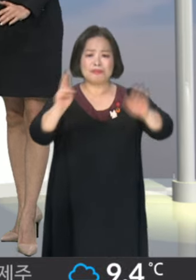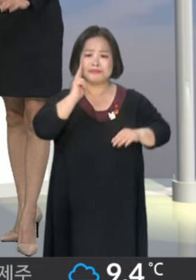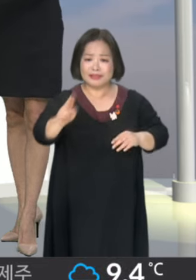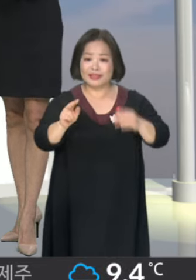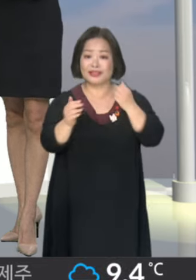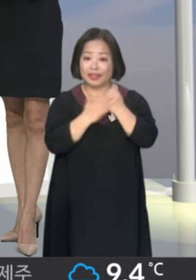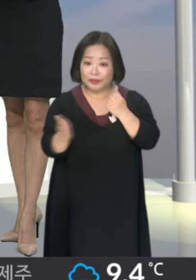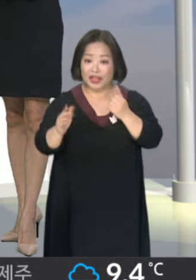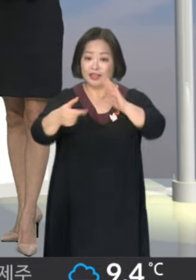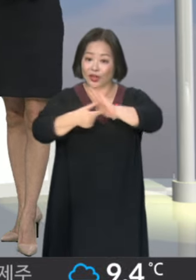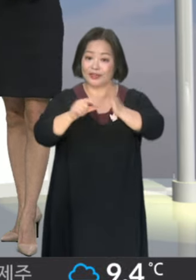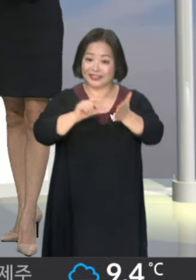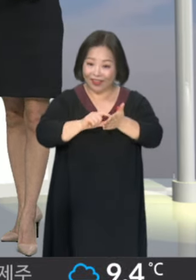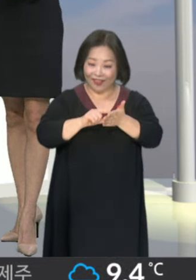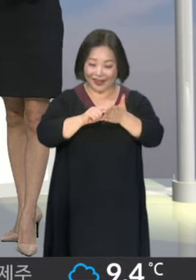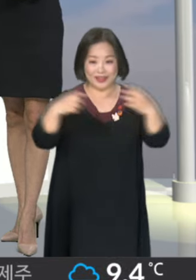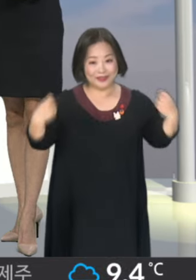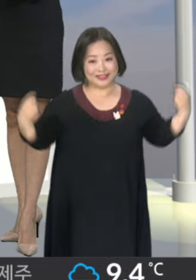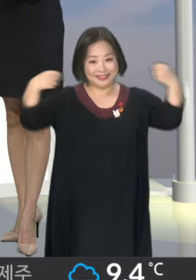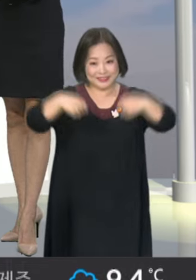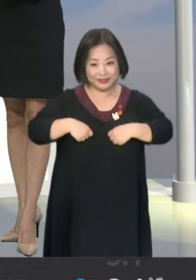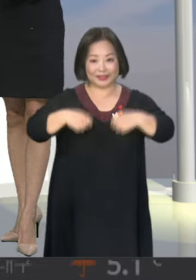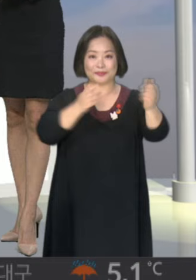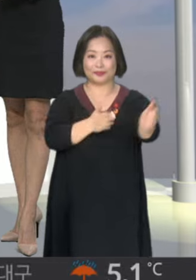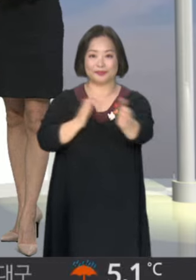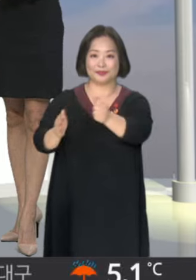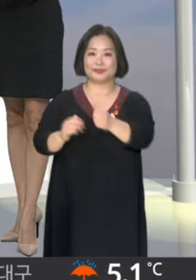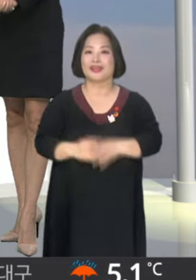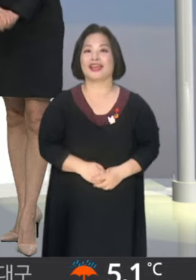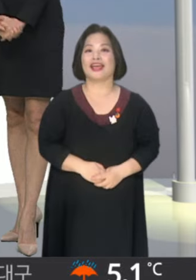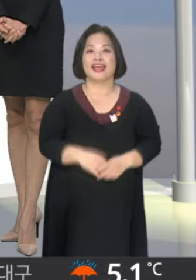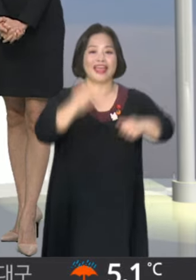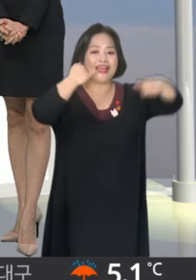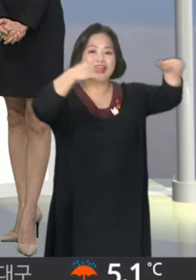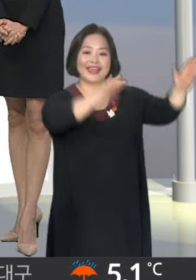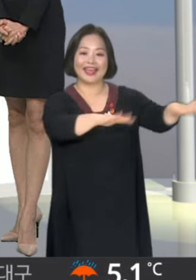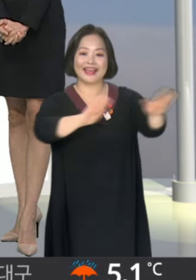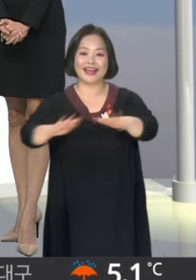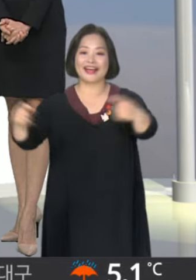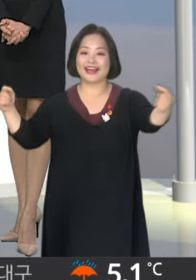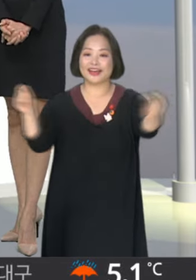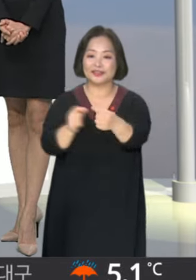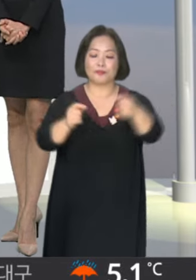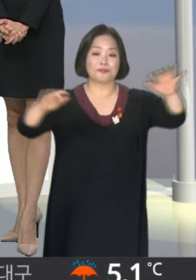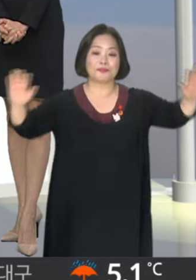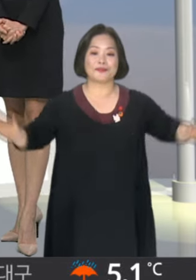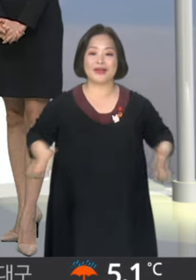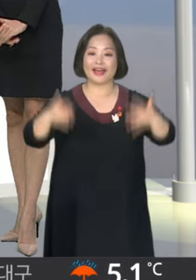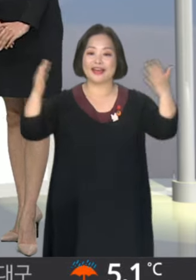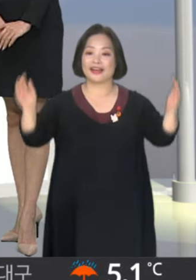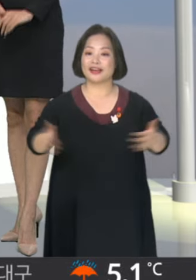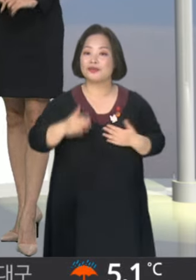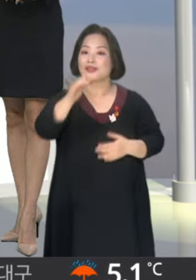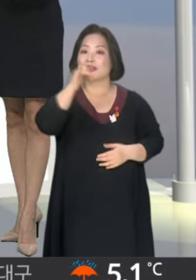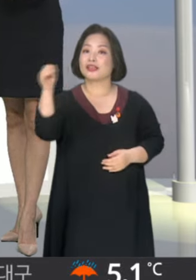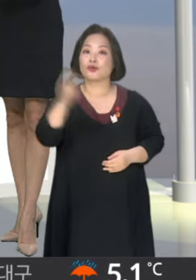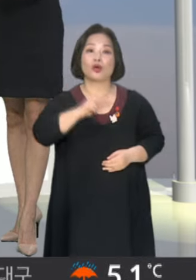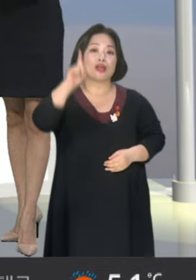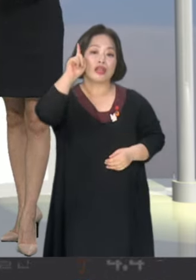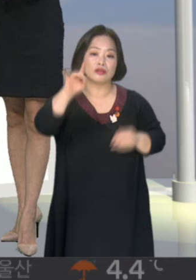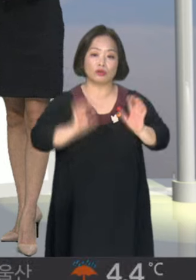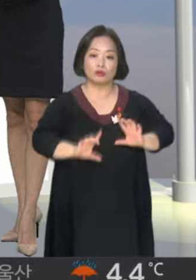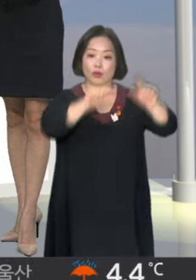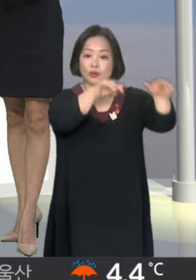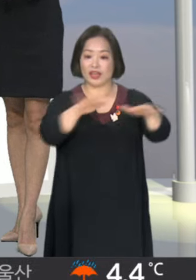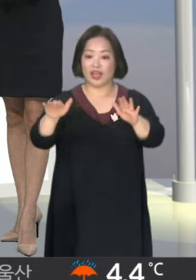심하니까요. 적절한 옷차림으로 건강관리 잘하셔야겠습니다. 해안가로는 바람이 강하게 불겠고요. 내일까지